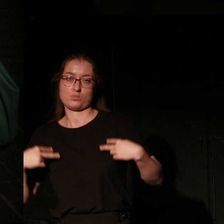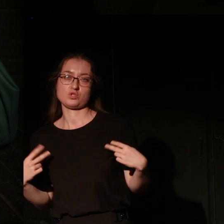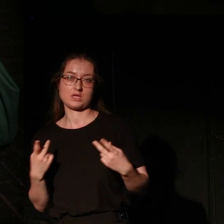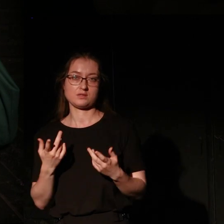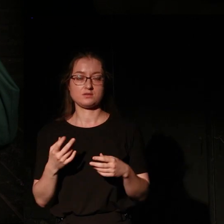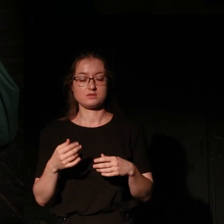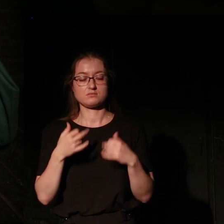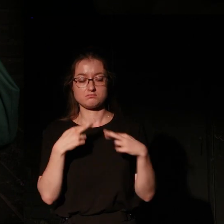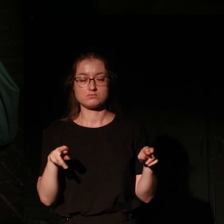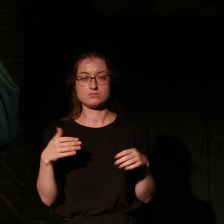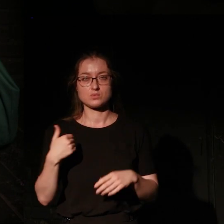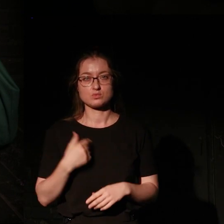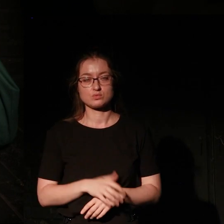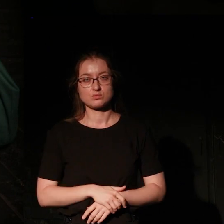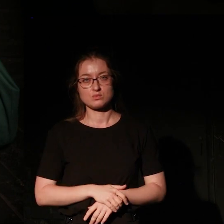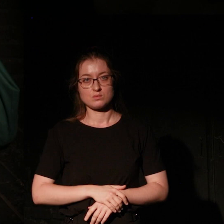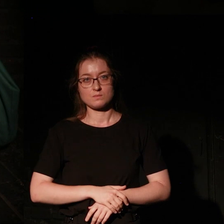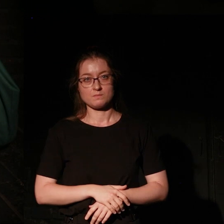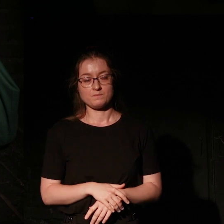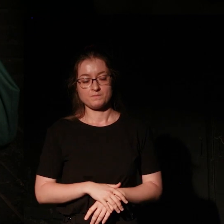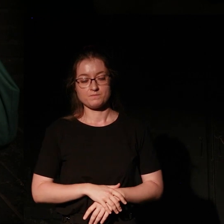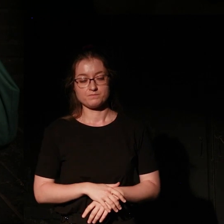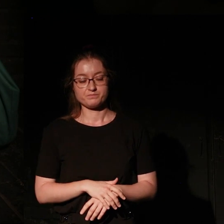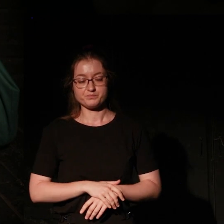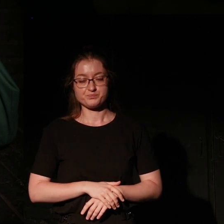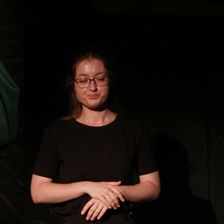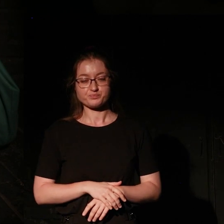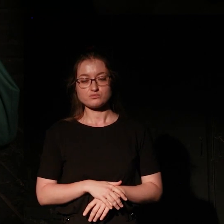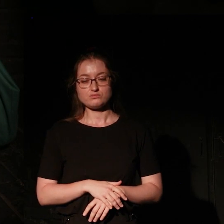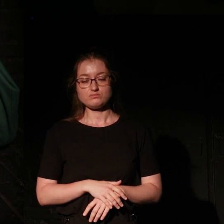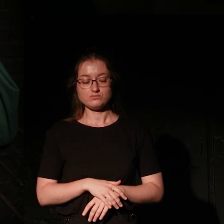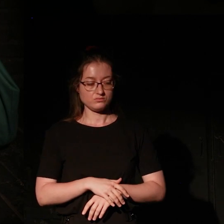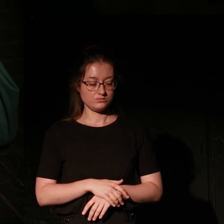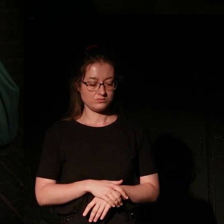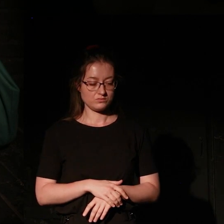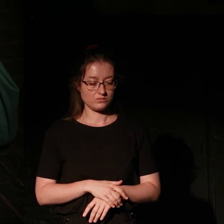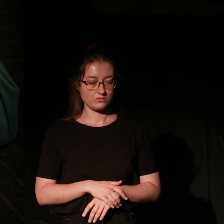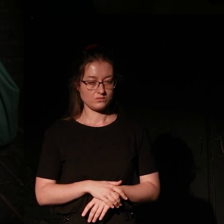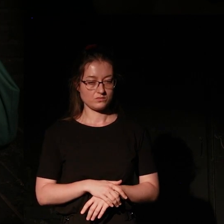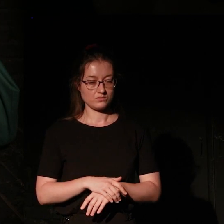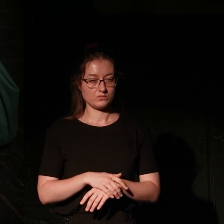jeśli chodzi o samą zawartość ksiąg, czy liczbę ksiąg,